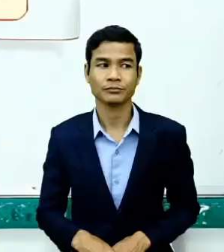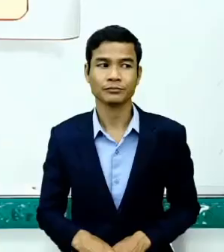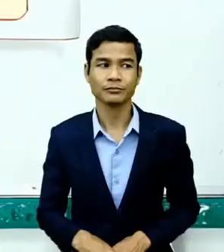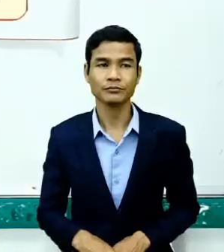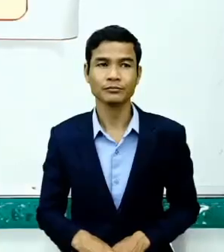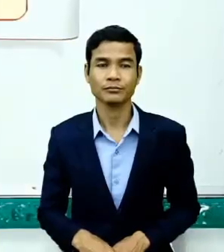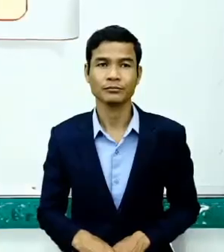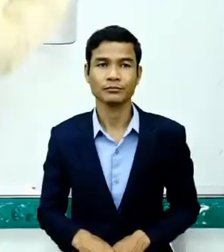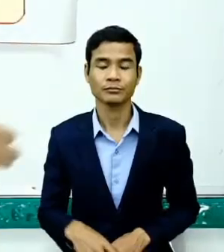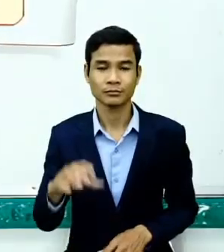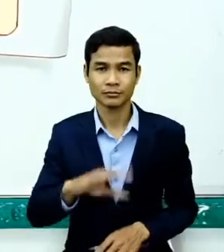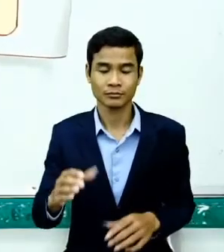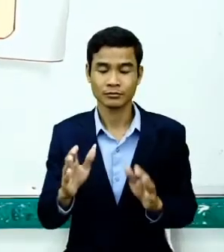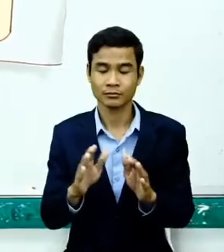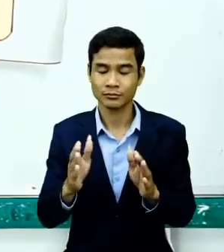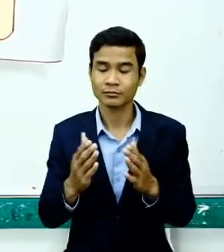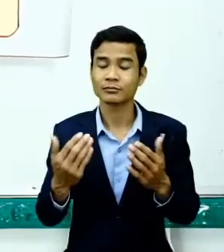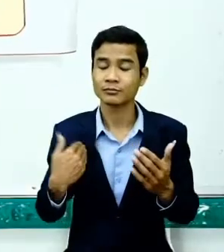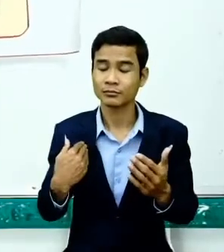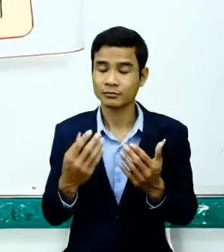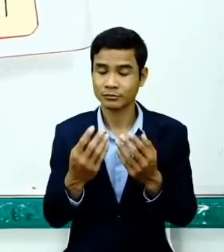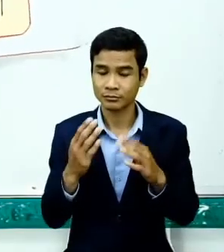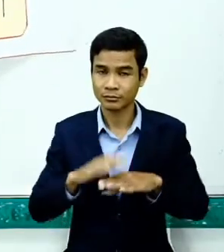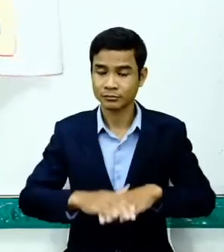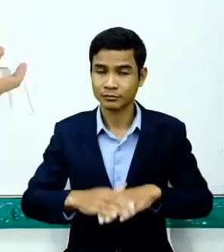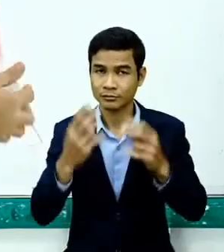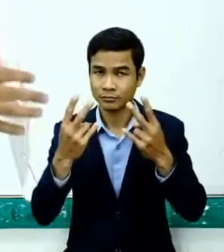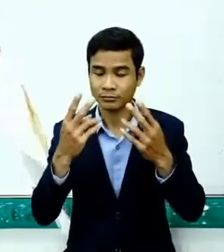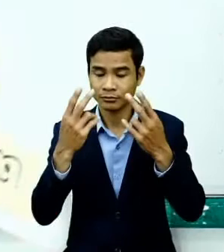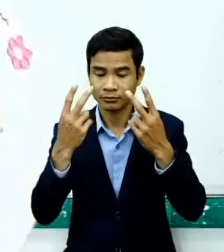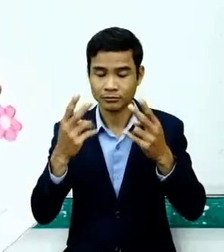ចាកូនដាក់ដៃលើតុហើយកូនបែរមកក្តារខៀន